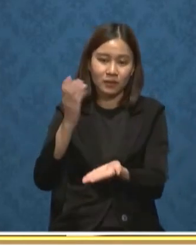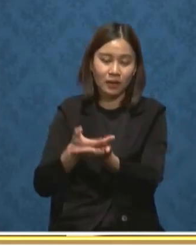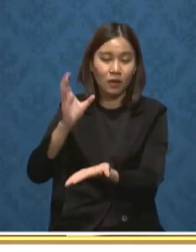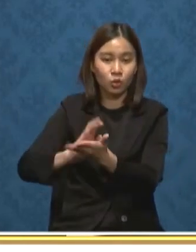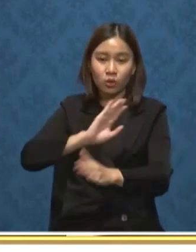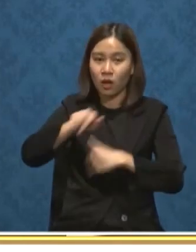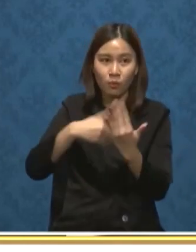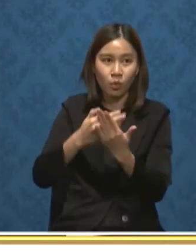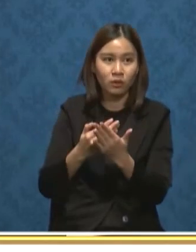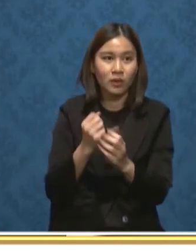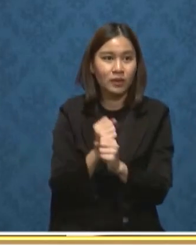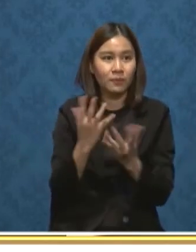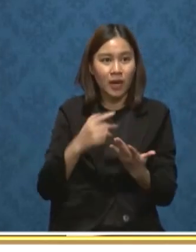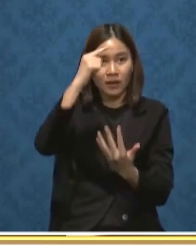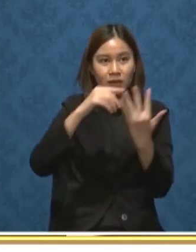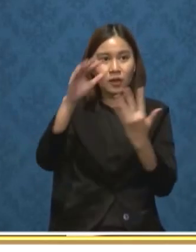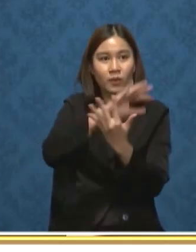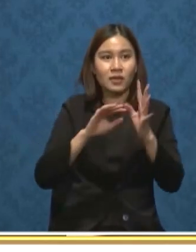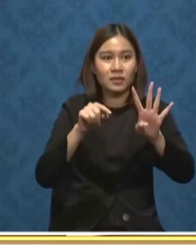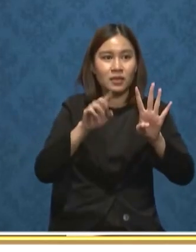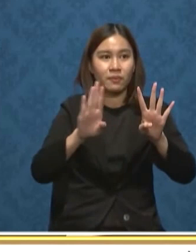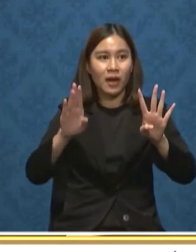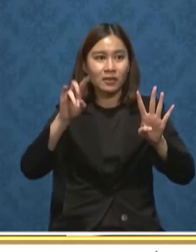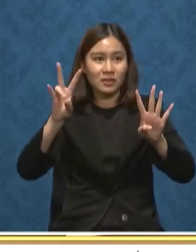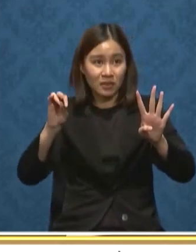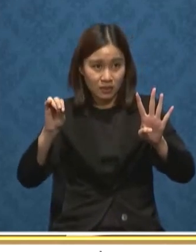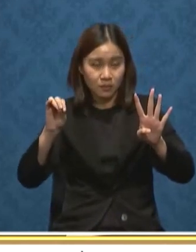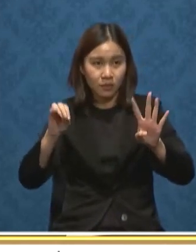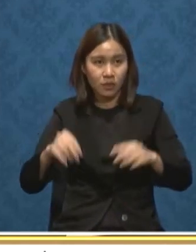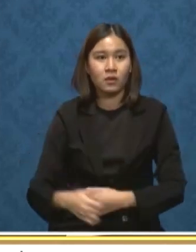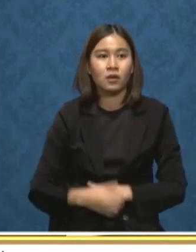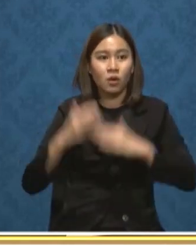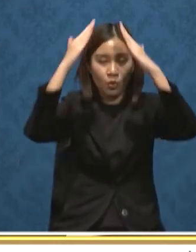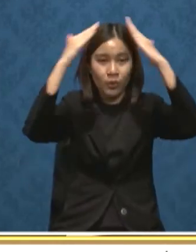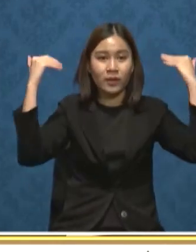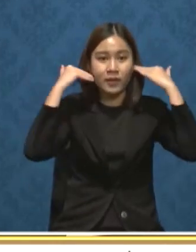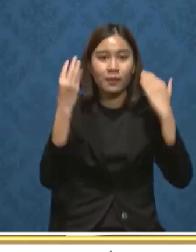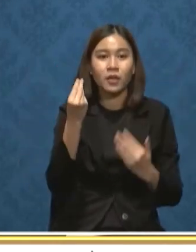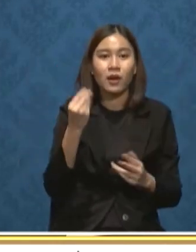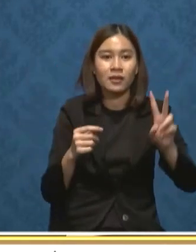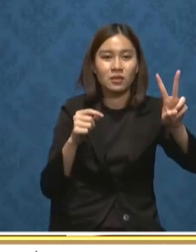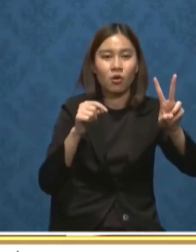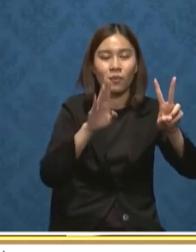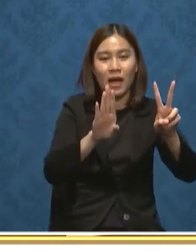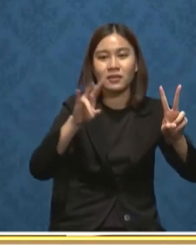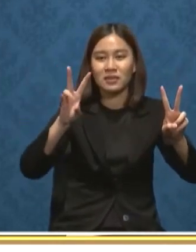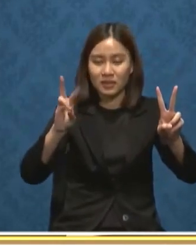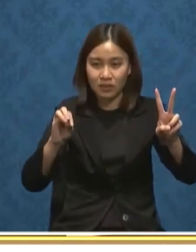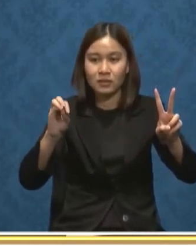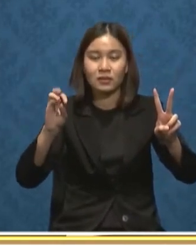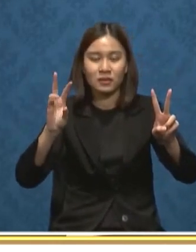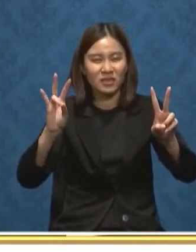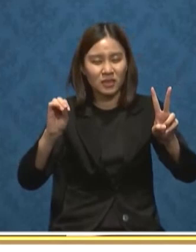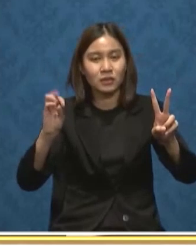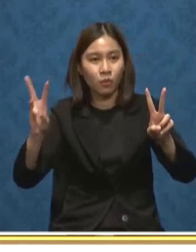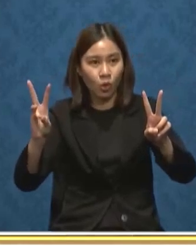คุณเจออยนคทำไค่าไประเทศไทย 4 บาท 70็สิบเวีดนามเทาไ่?2 บาท 76 สัตางอินโดนีเซี ประเทศ